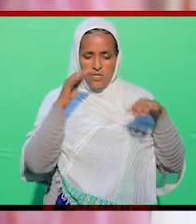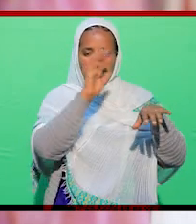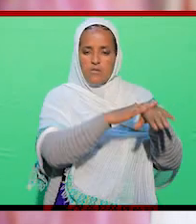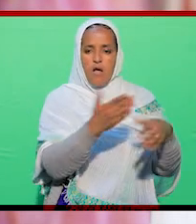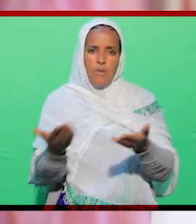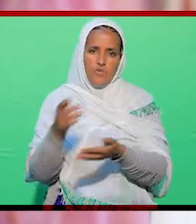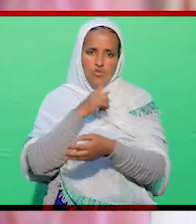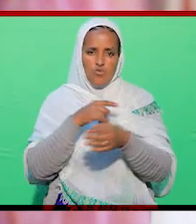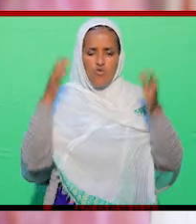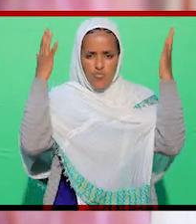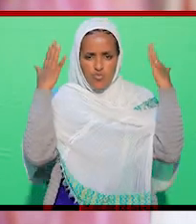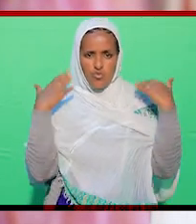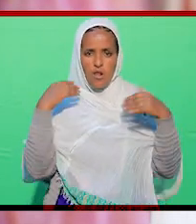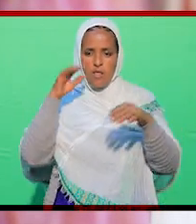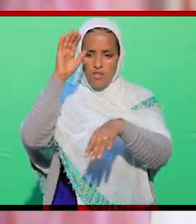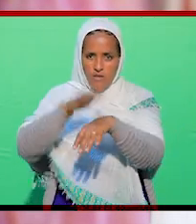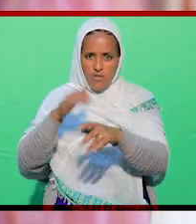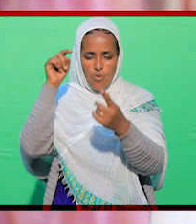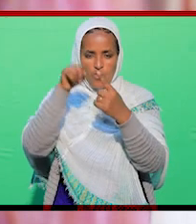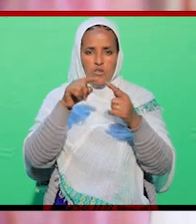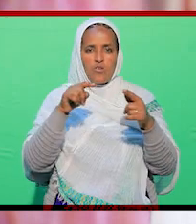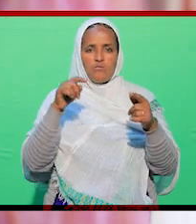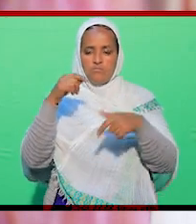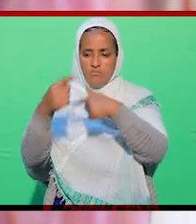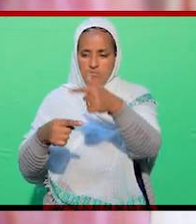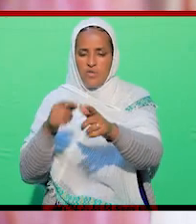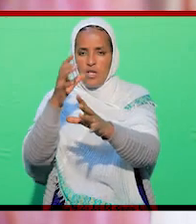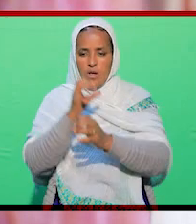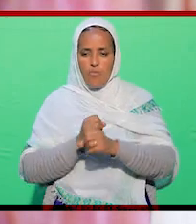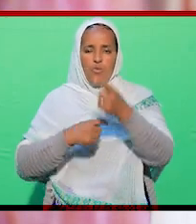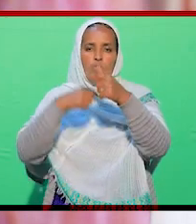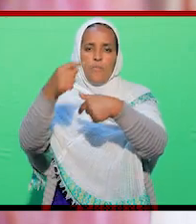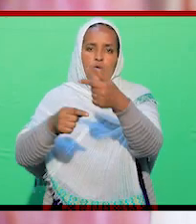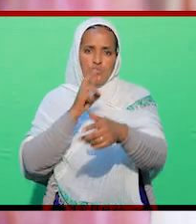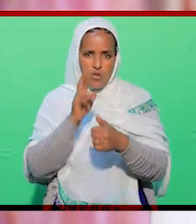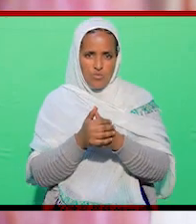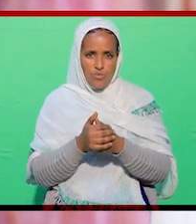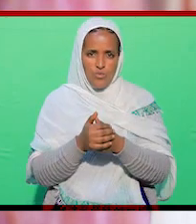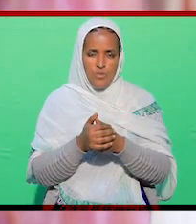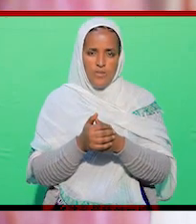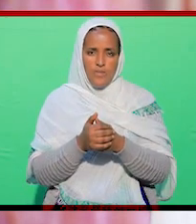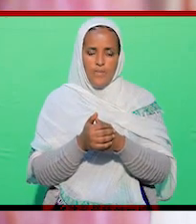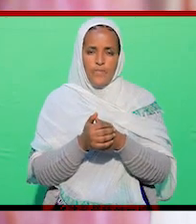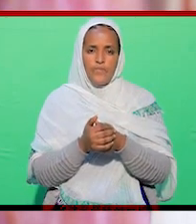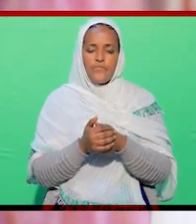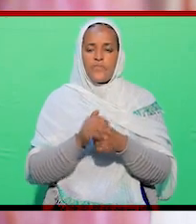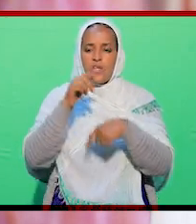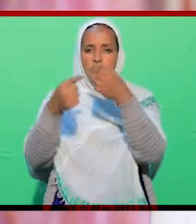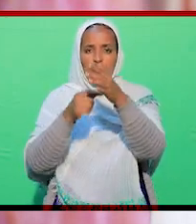እነዚህ ግን ወደ ሰርግ የተጠሩ ናቸው። የሚገርመው ሙሽራው ጠርቷቸው ወደ ሙሽራው የሚሄዱ ሙሽራ ሊቀበሉ የሚሄዱ ናቸው። እነዚህ